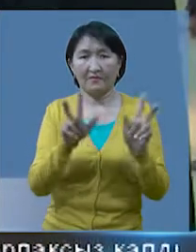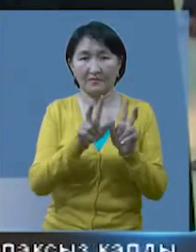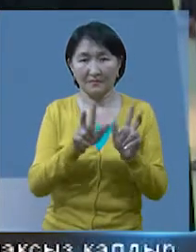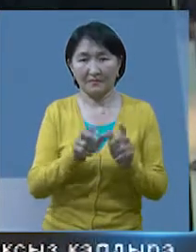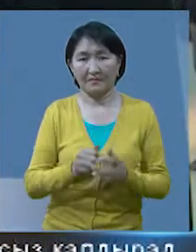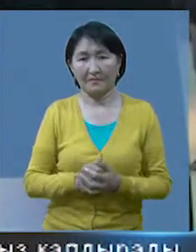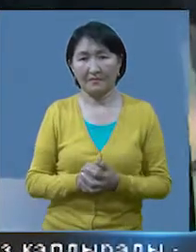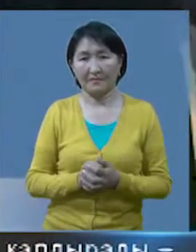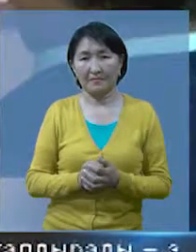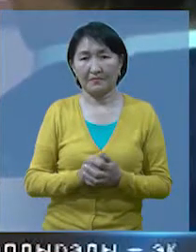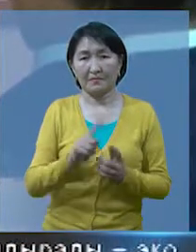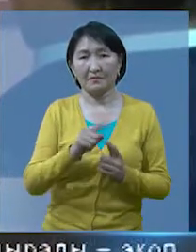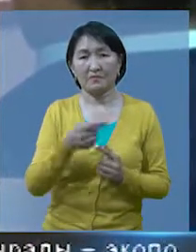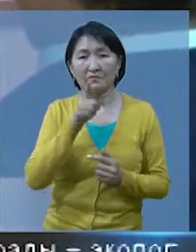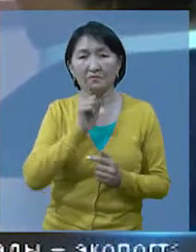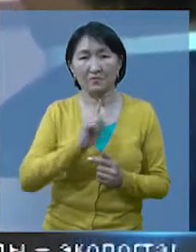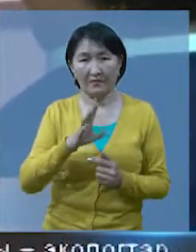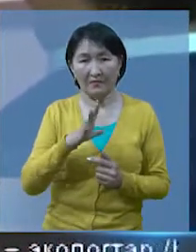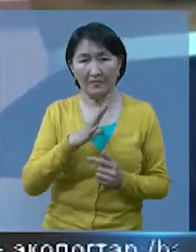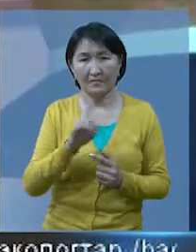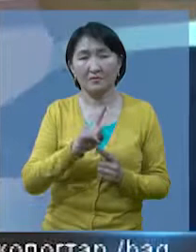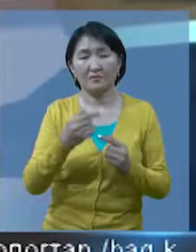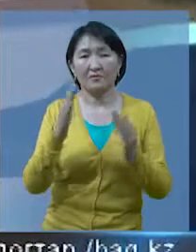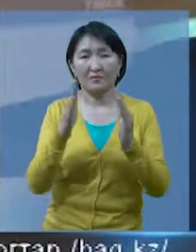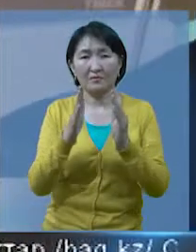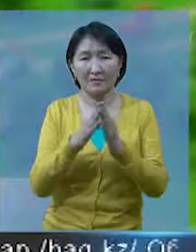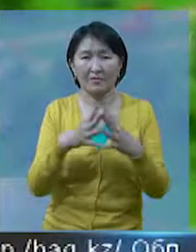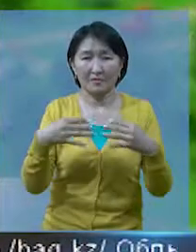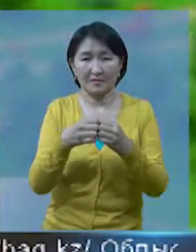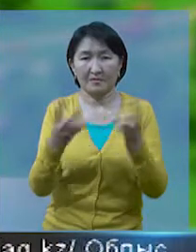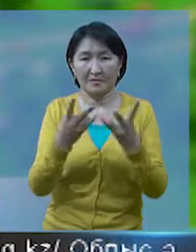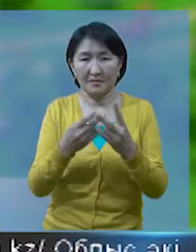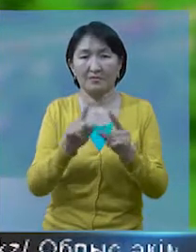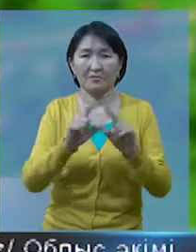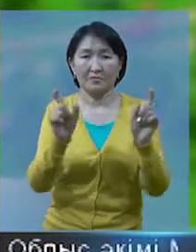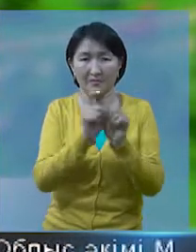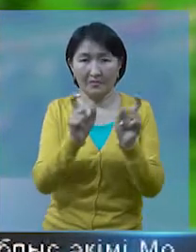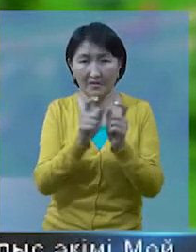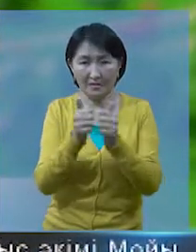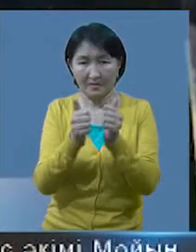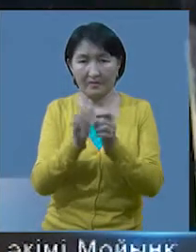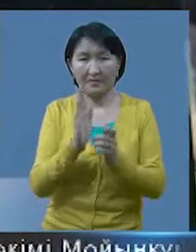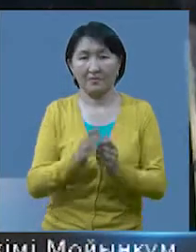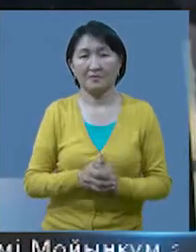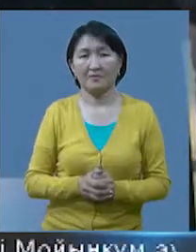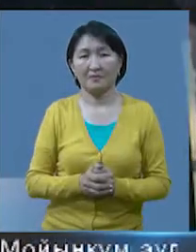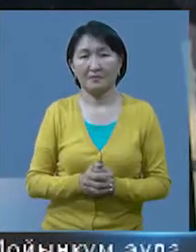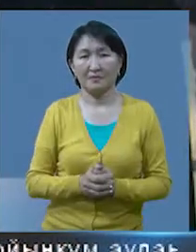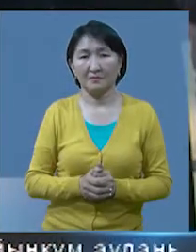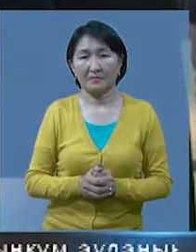үйлерге жалпы мына заттар сататын бір үлкен бір жақсы бір дүкен болса, және